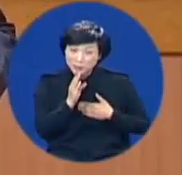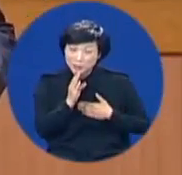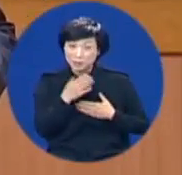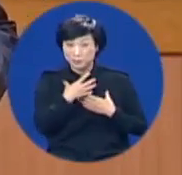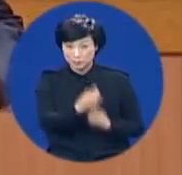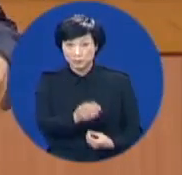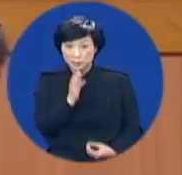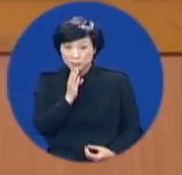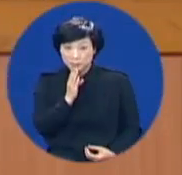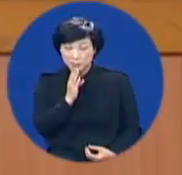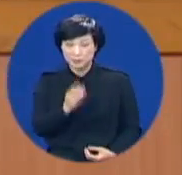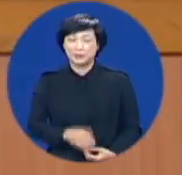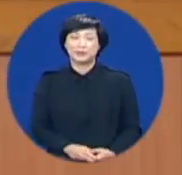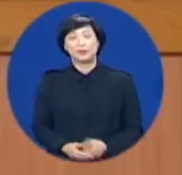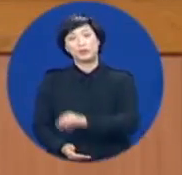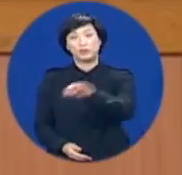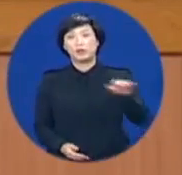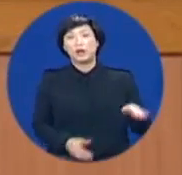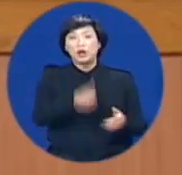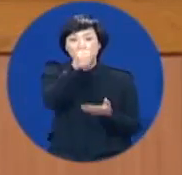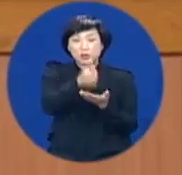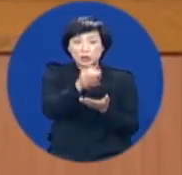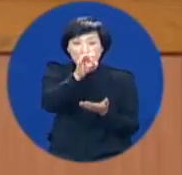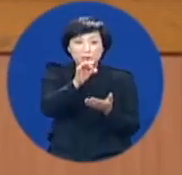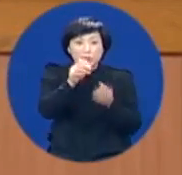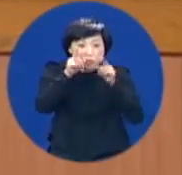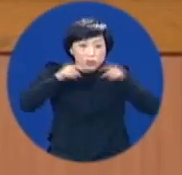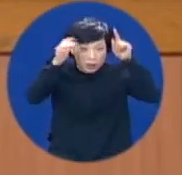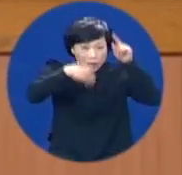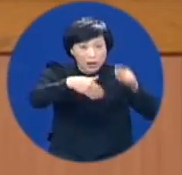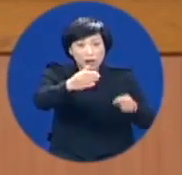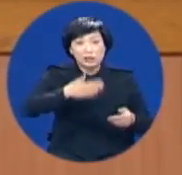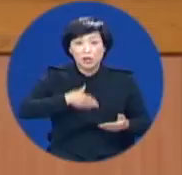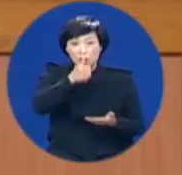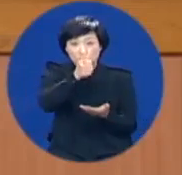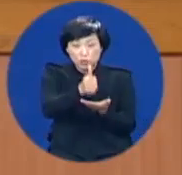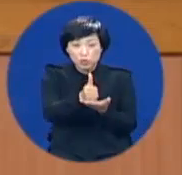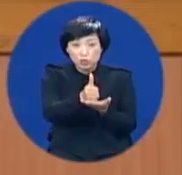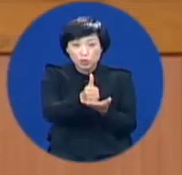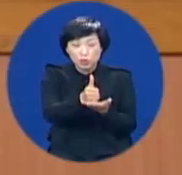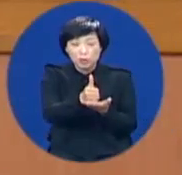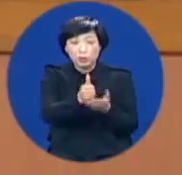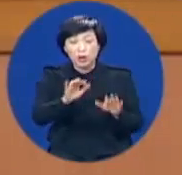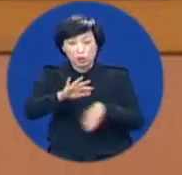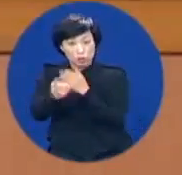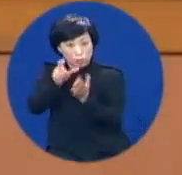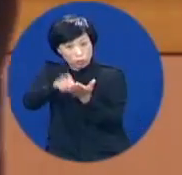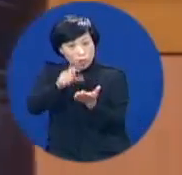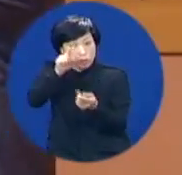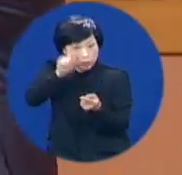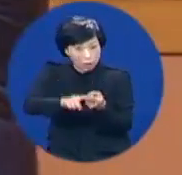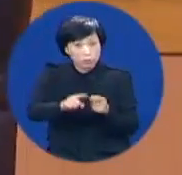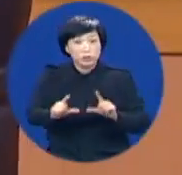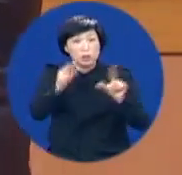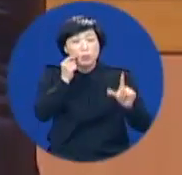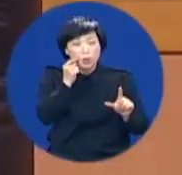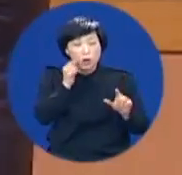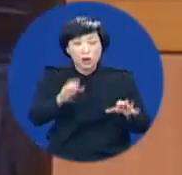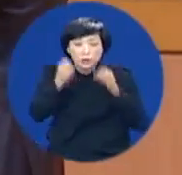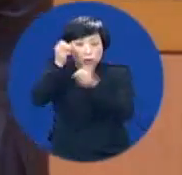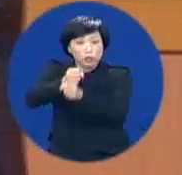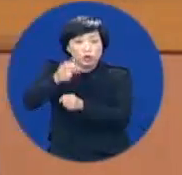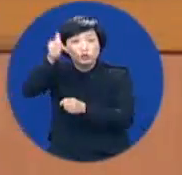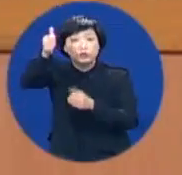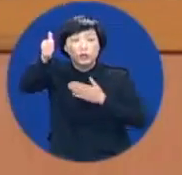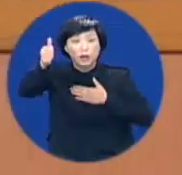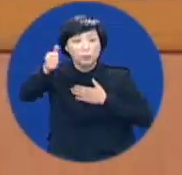자유해요. 우리가 죄값으로 지옥 가야 할 죄, 성경대로 못 산 거, 창조자가 나를